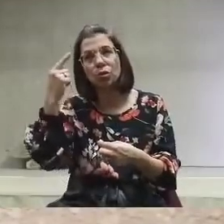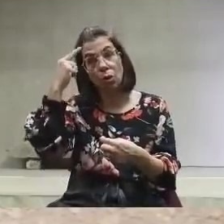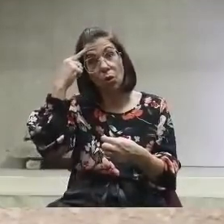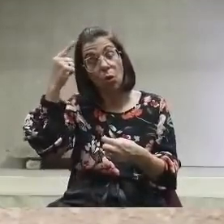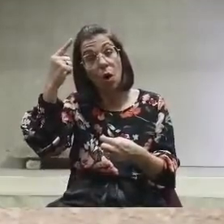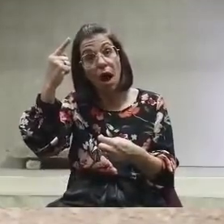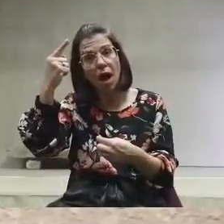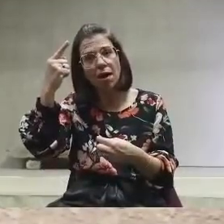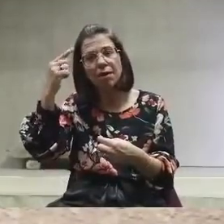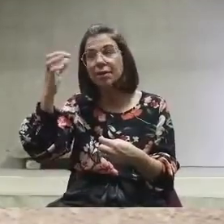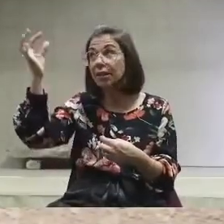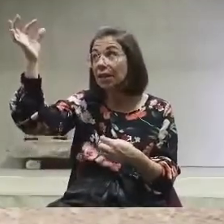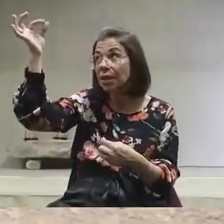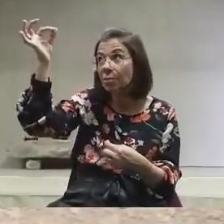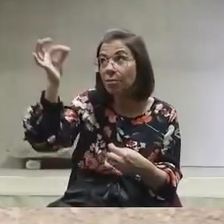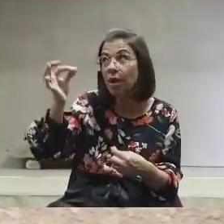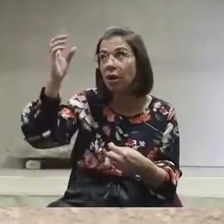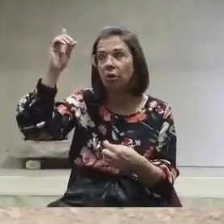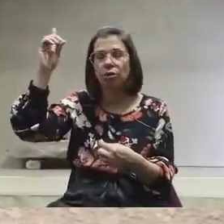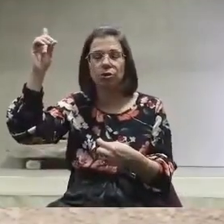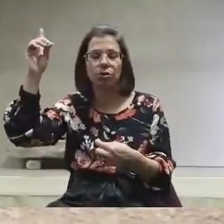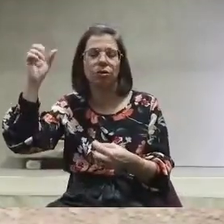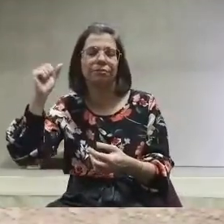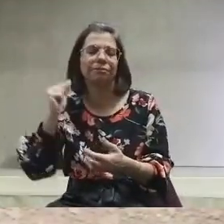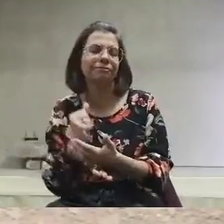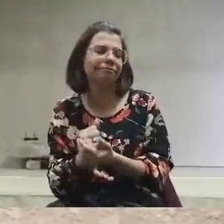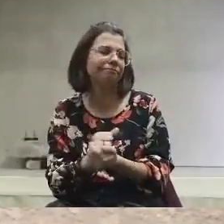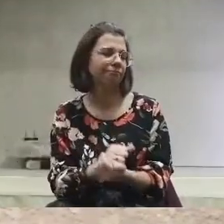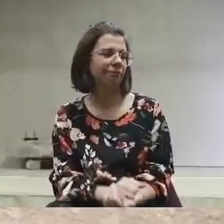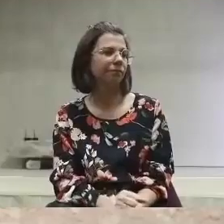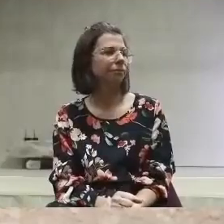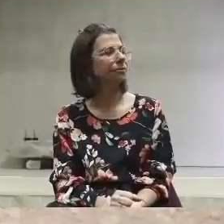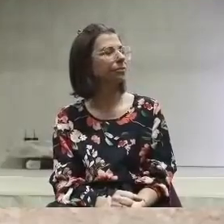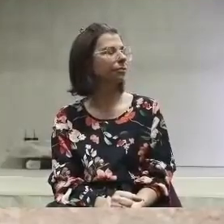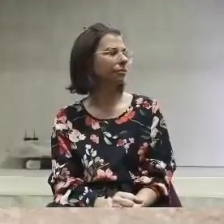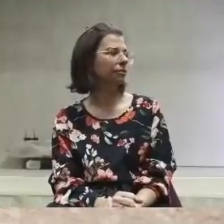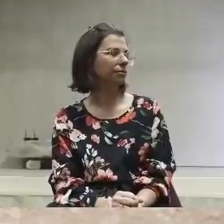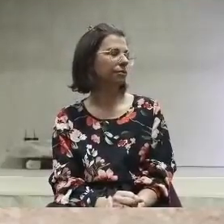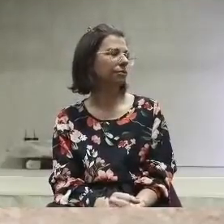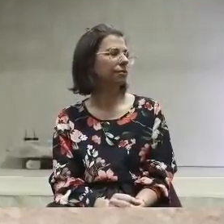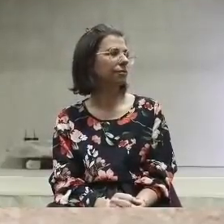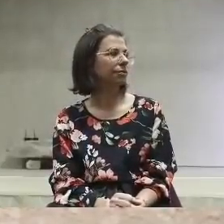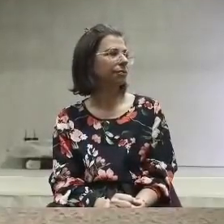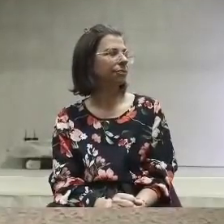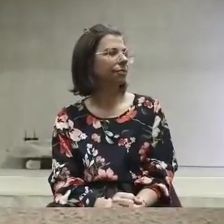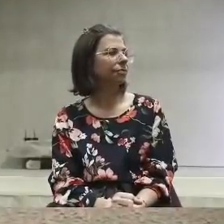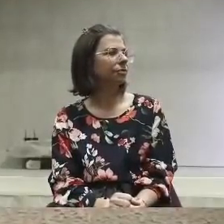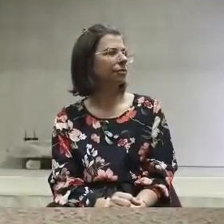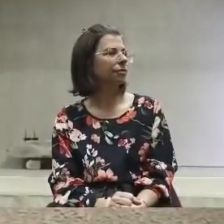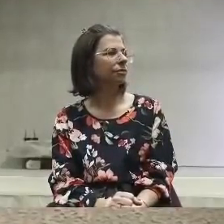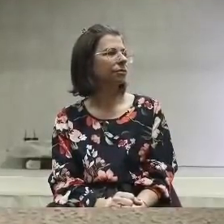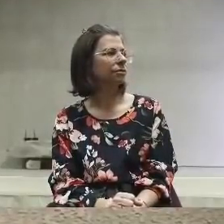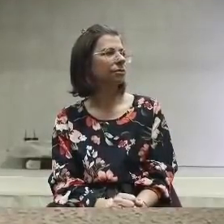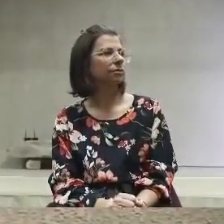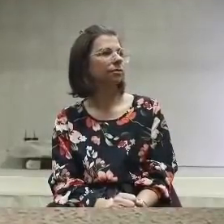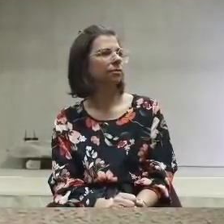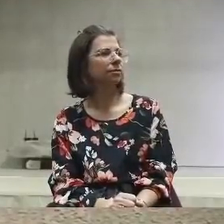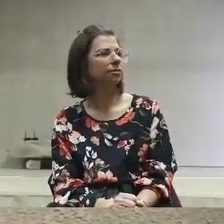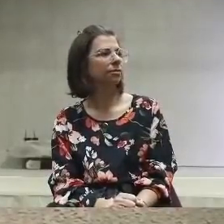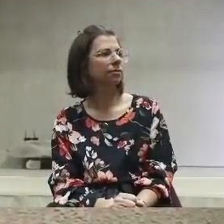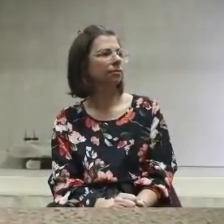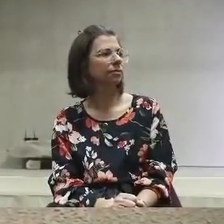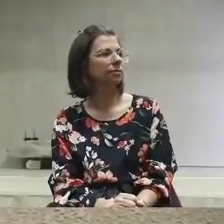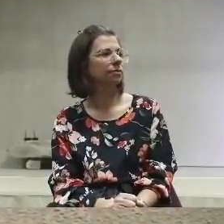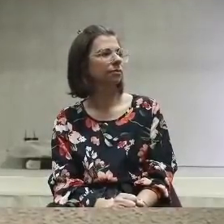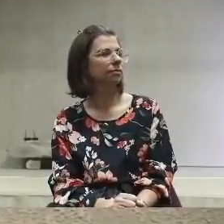opérations, parce que l'os ayant été attaqué au niveau du cartilage de croissance, l'os va pousser de travers. Parce